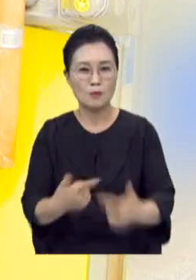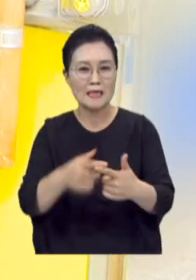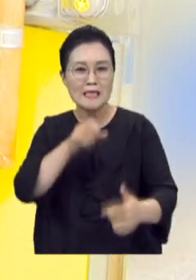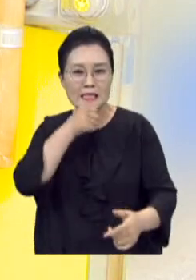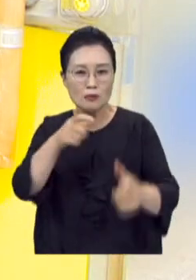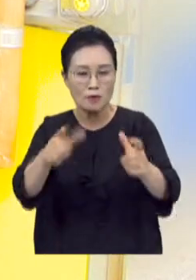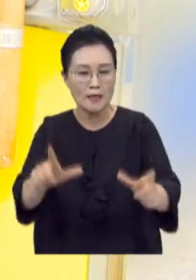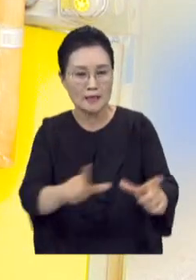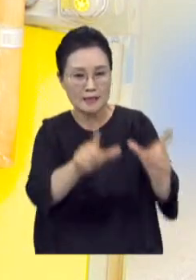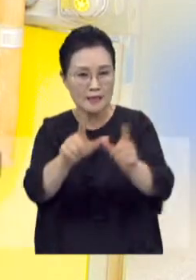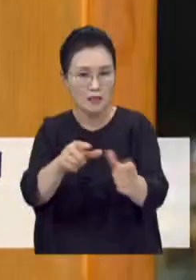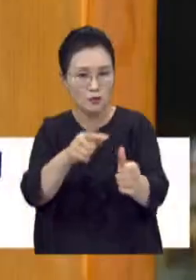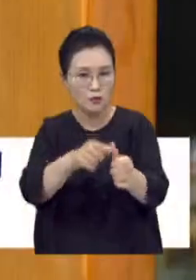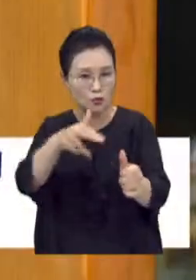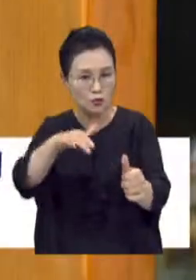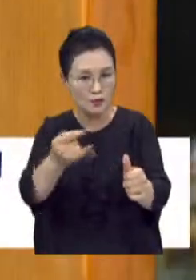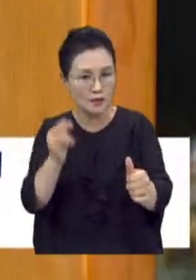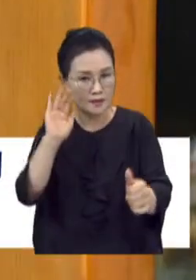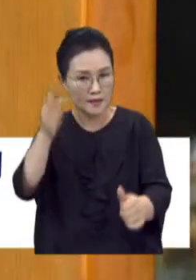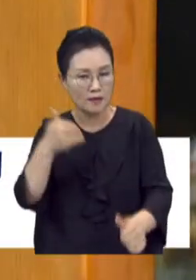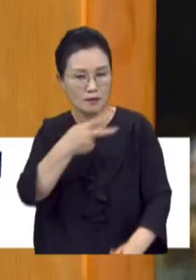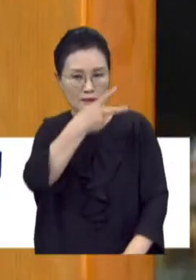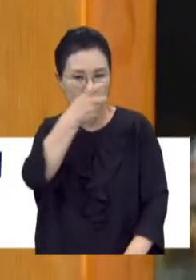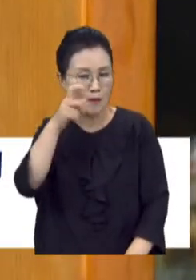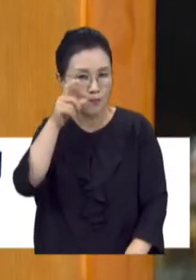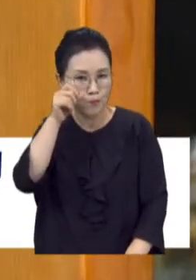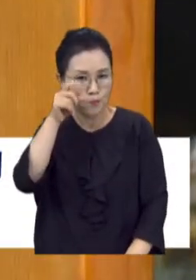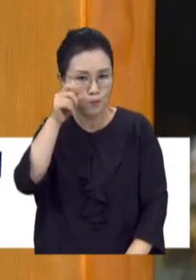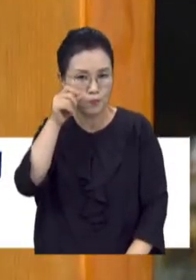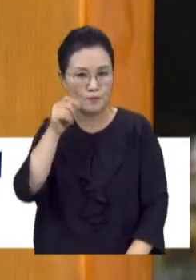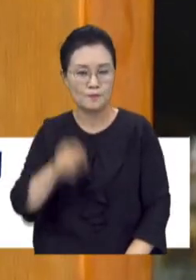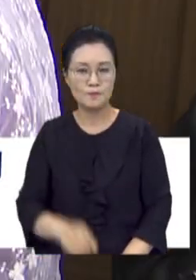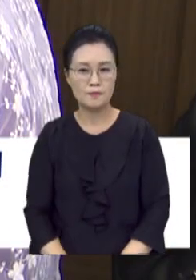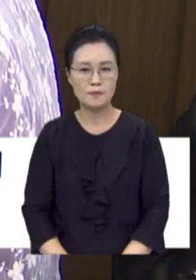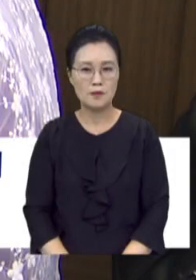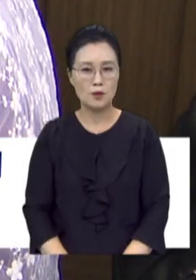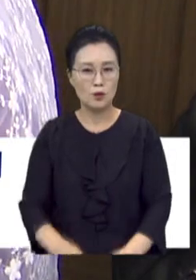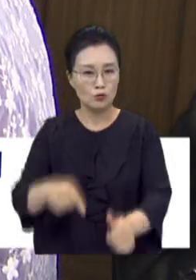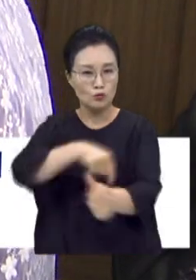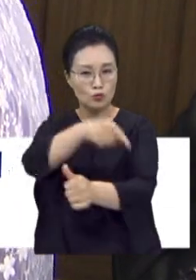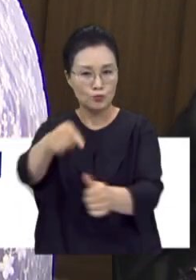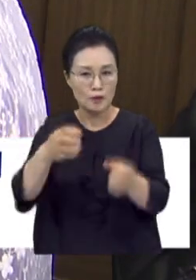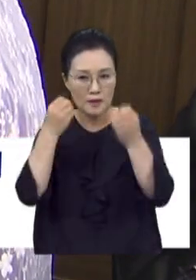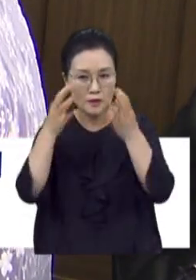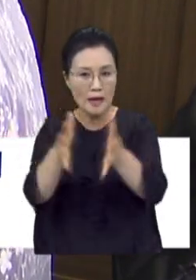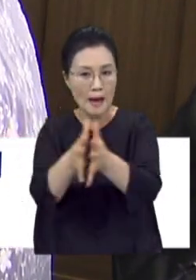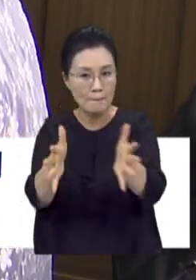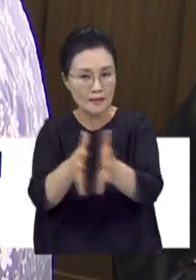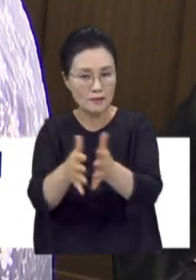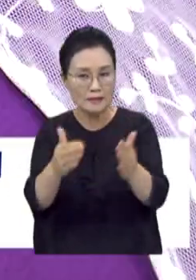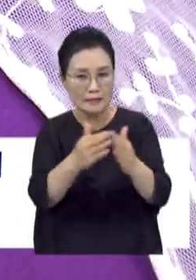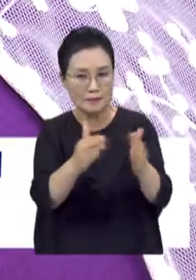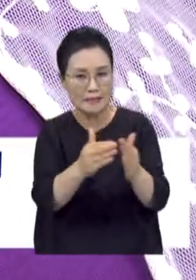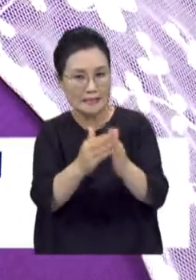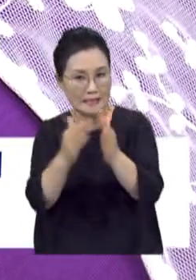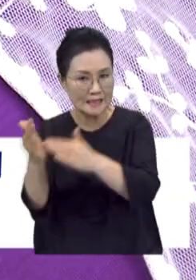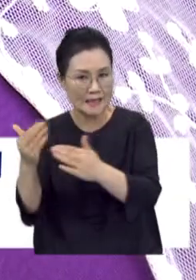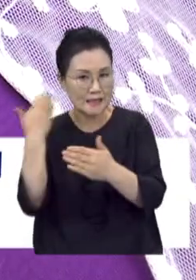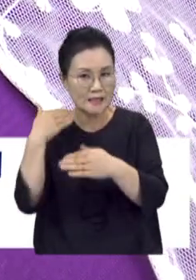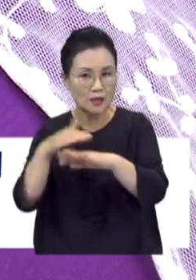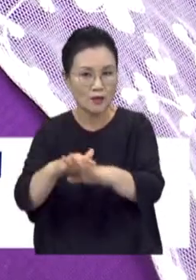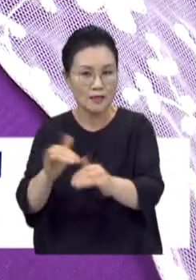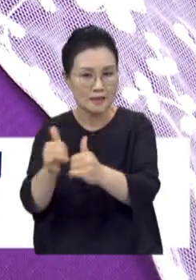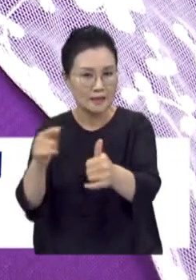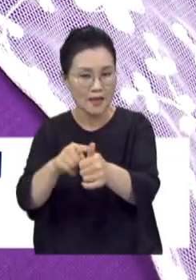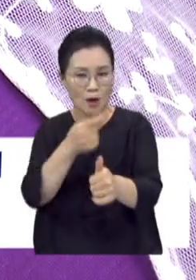부산진구 에 사는 최모 씨는 최근 잠 못 이루는 날이 많습니다 주변 순 추가 파트로 집으로 옮기는 임차인에게